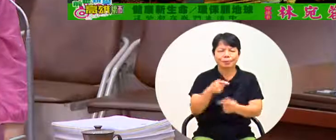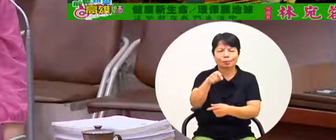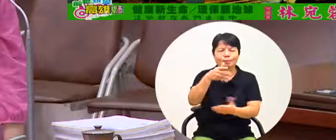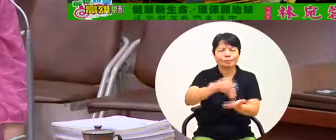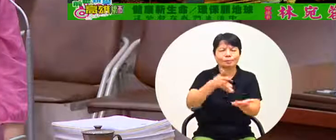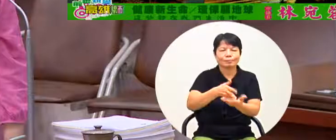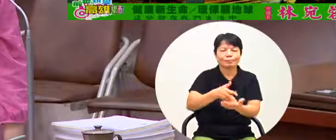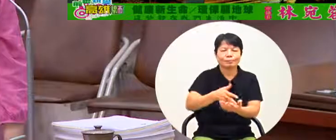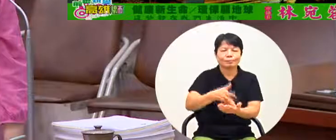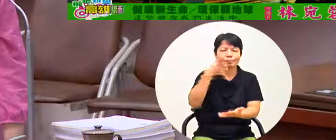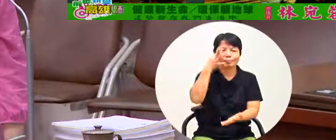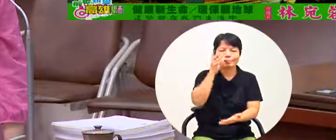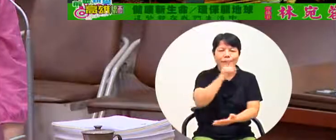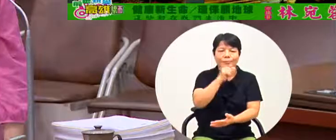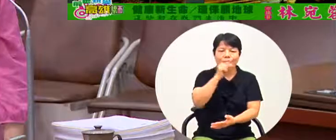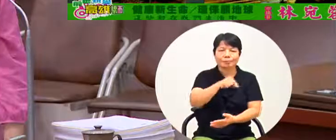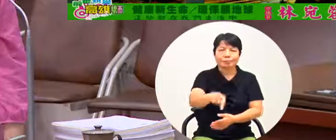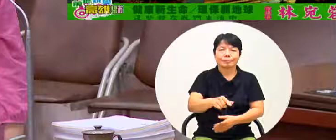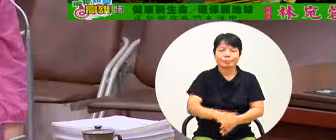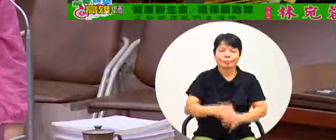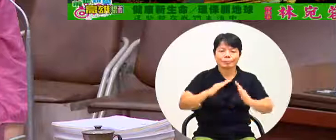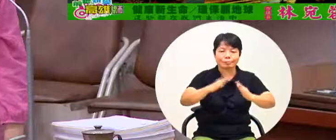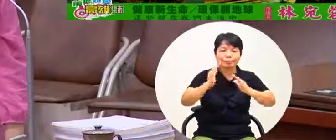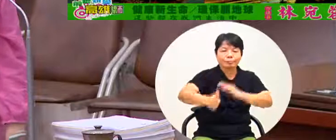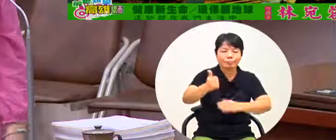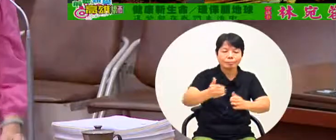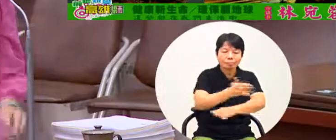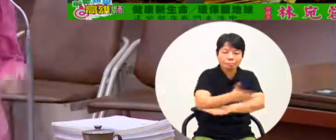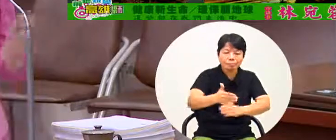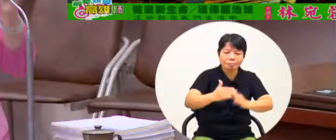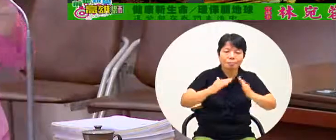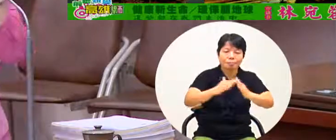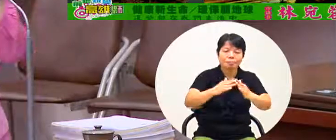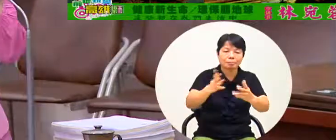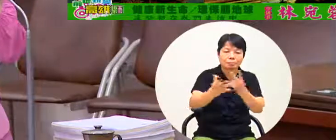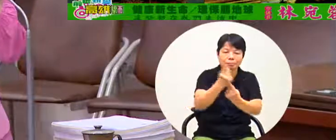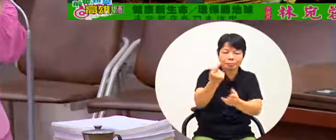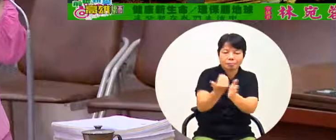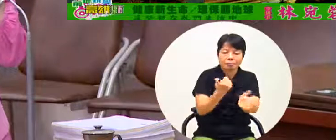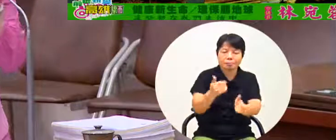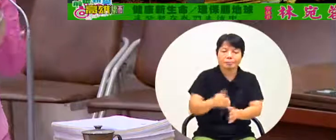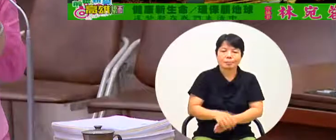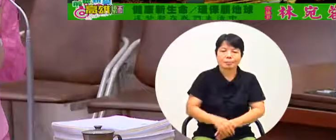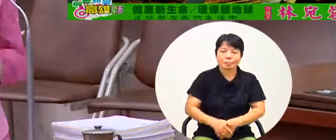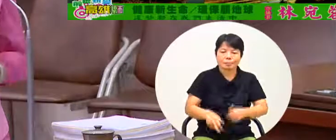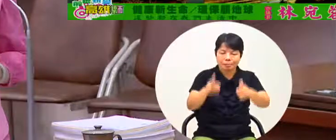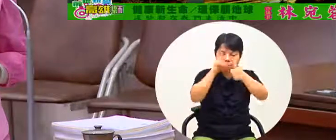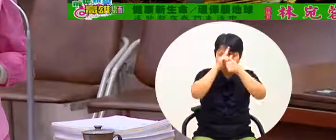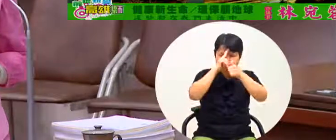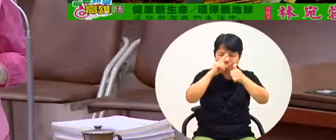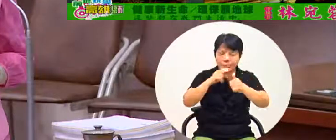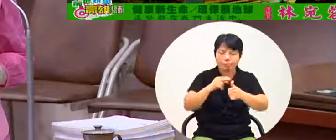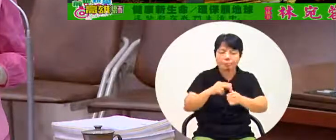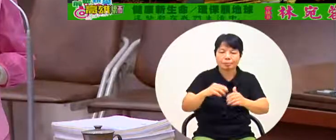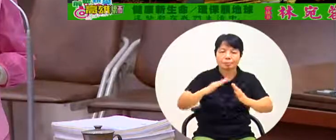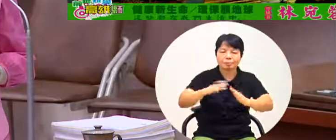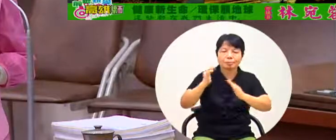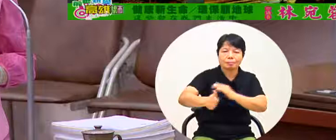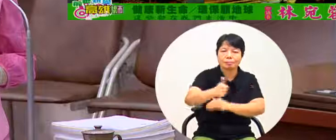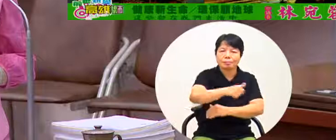哦，在县市还没有合并的时候，当时是许志杰市长哈、哦，伊在做起定哦啊，